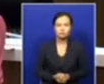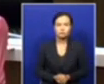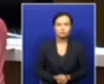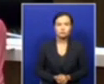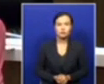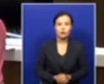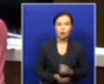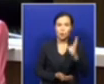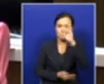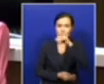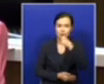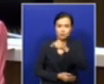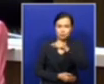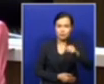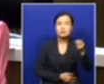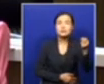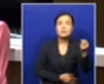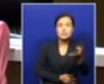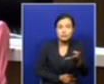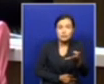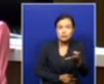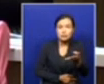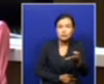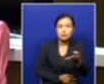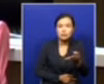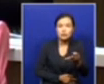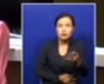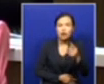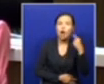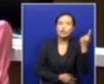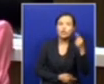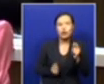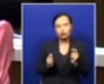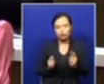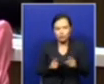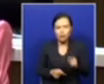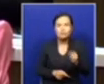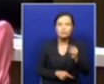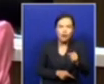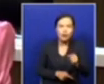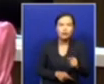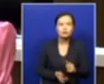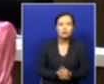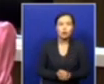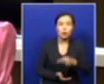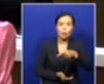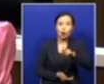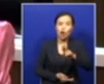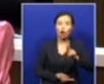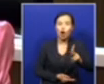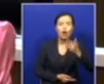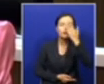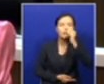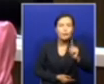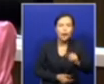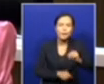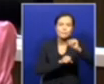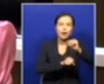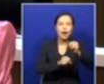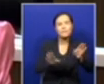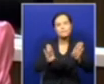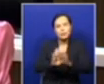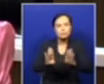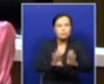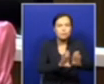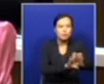ว 4:00 ถึง 4:00 เนี่ยมันก็มีแต่พวกเที่ยวผับเที่ยวเทคนั่นแหละพ.ร.ก.จะไปใช้ทำไมก็ประกาศปิดผับปิดเท